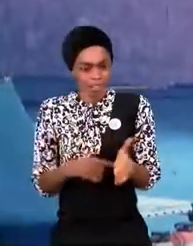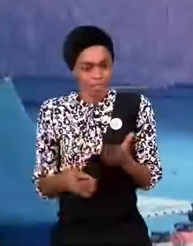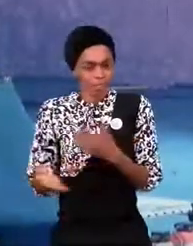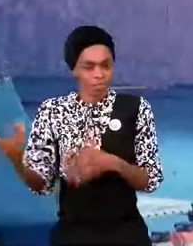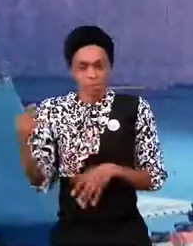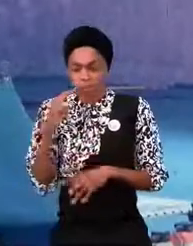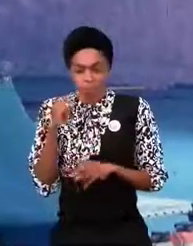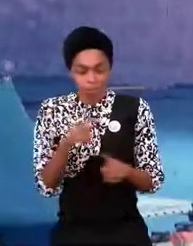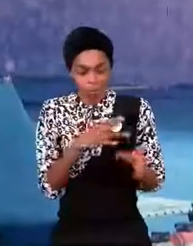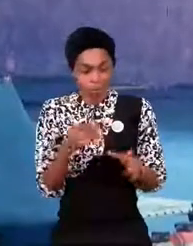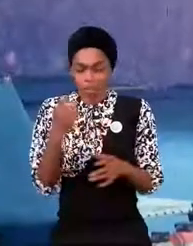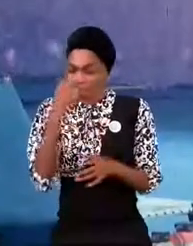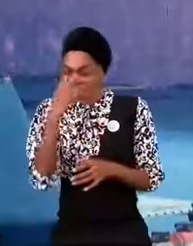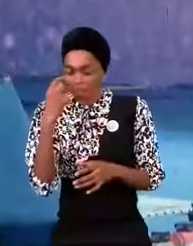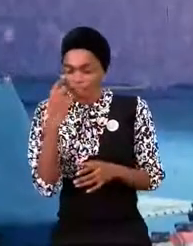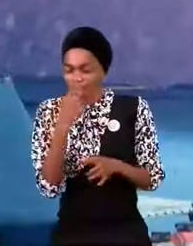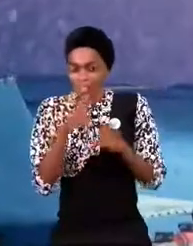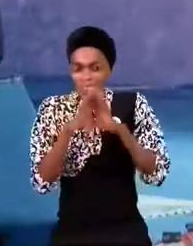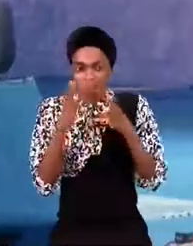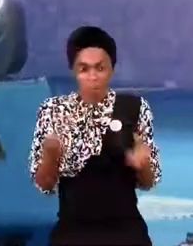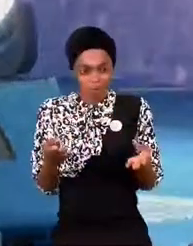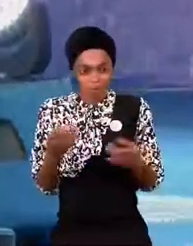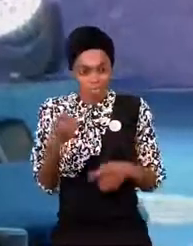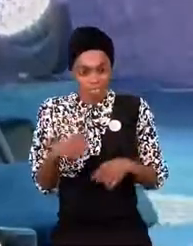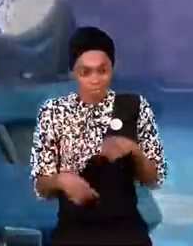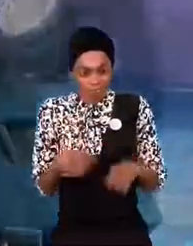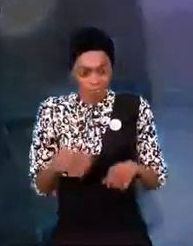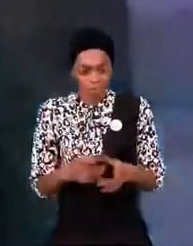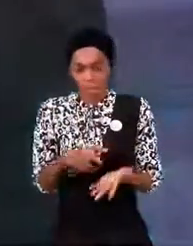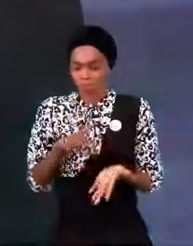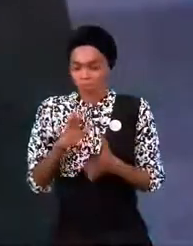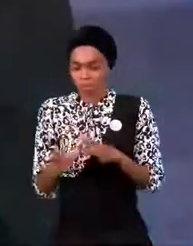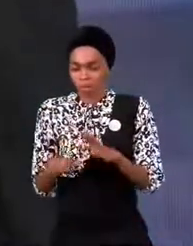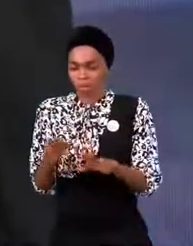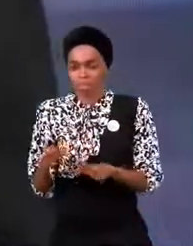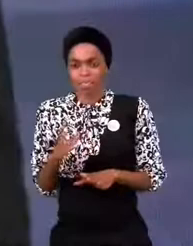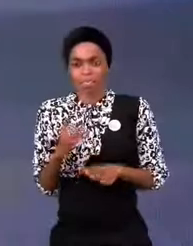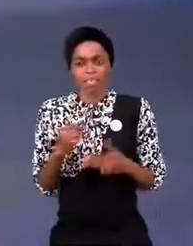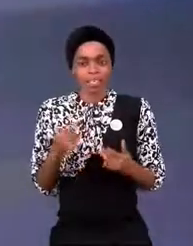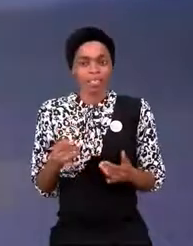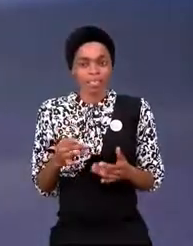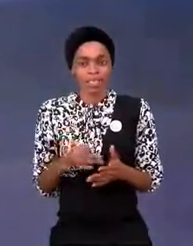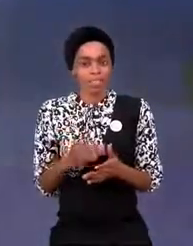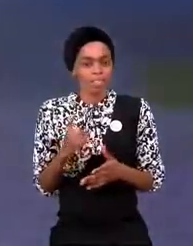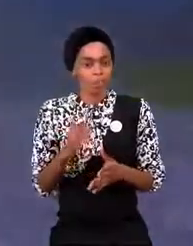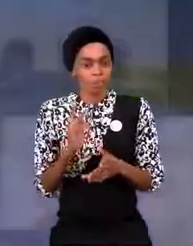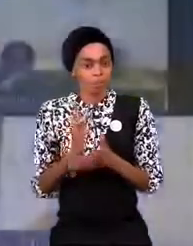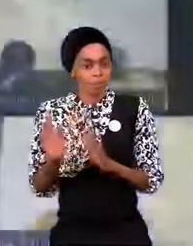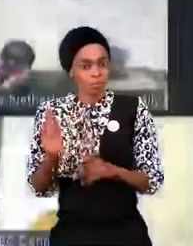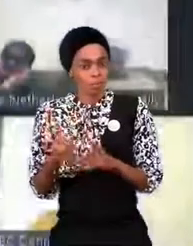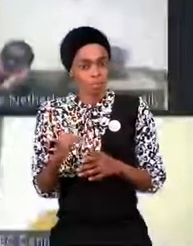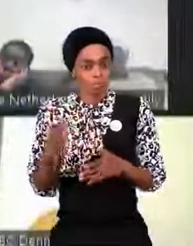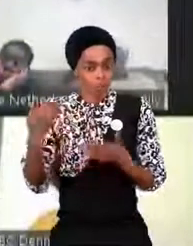paralytiques et certaines parties du corps qui ne fonctionnaient plus ont poussé encore.